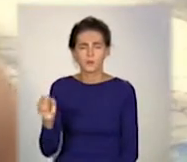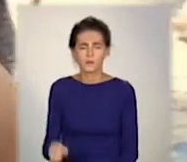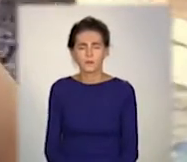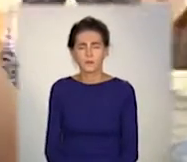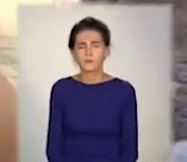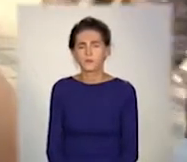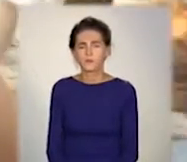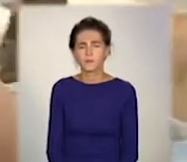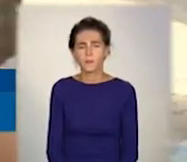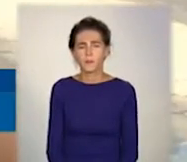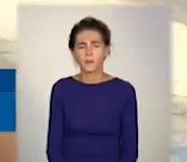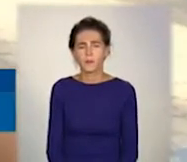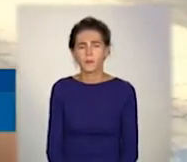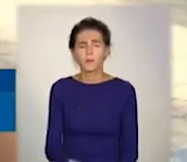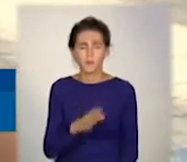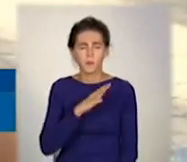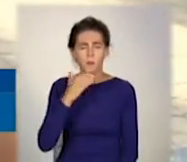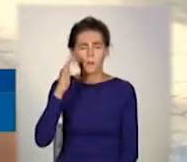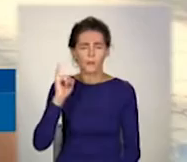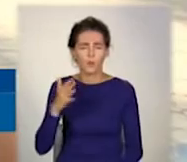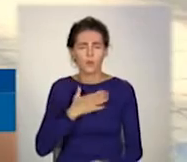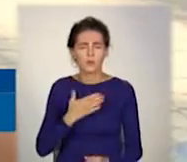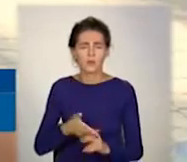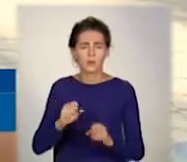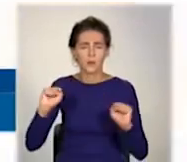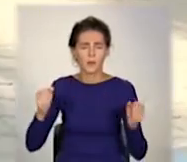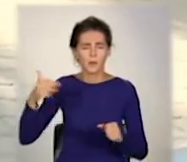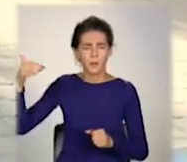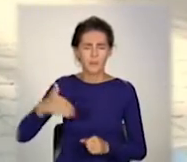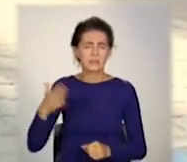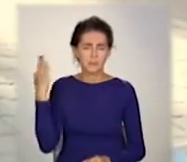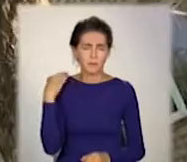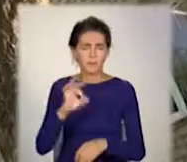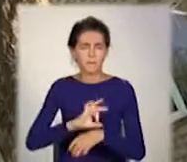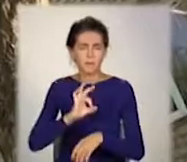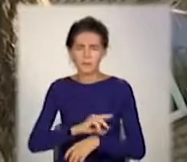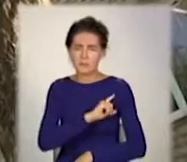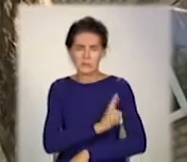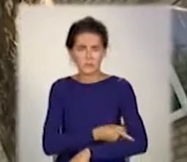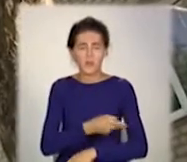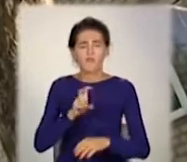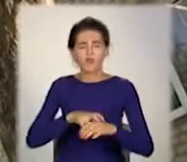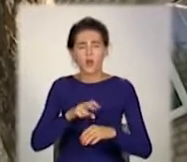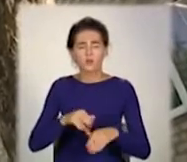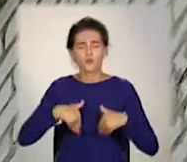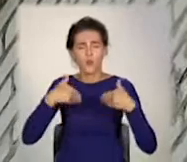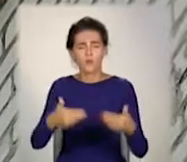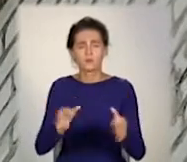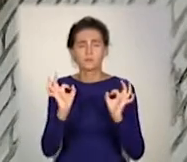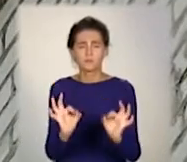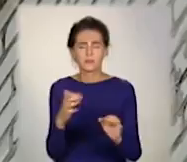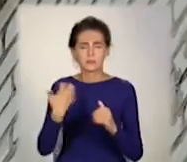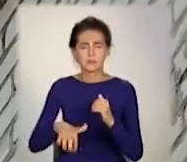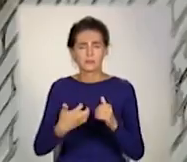Папу недавно продуло, що спина у нього, коротше, боліла. Він навіть вставати не мог, сильно було прохладно. Лікарі радять обирати оптимальну